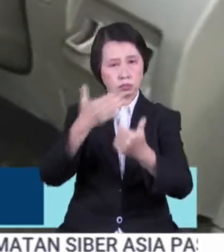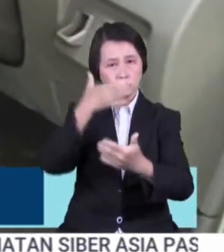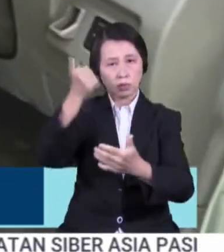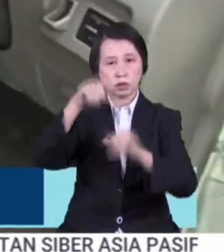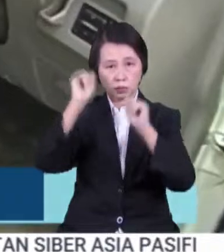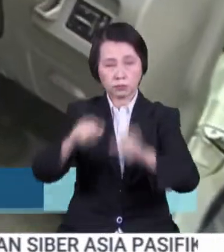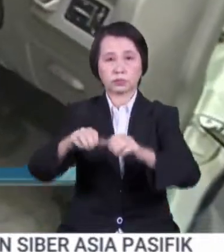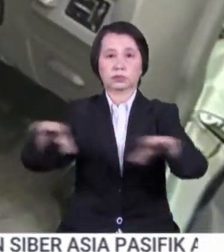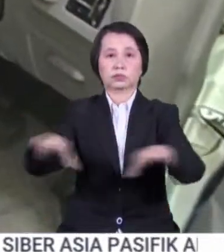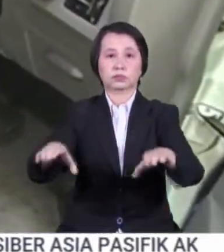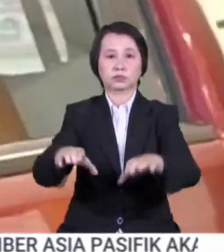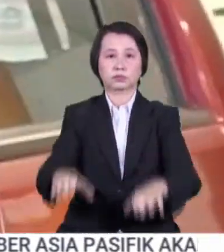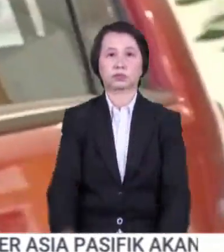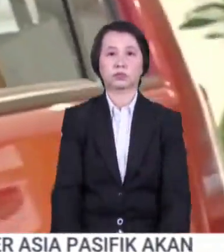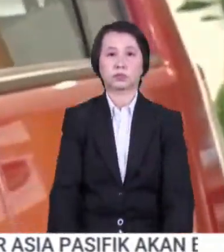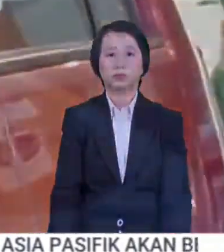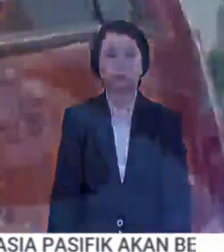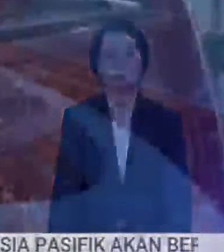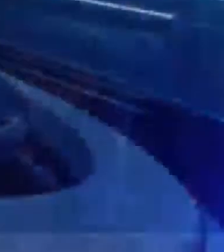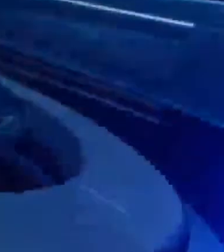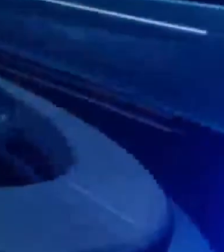dapat dilakukan.